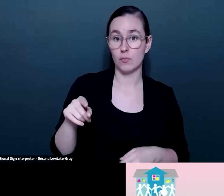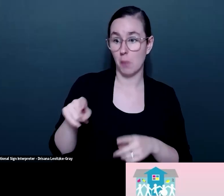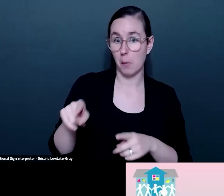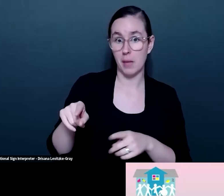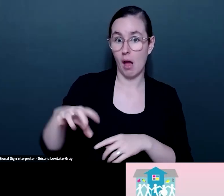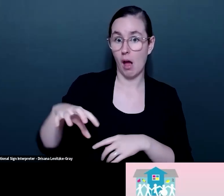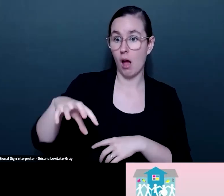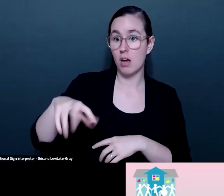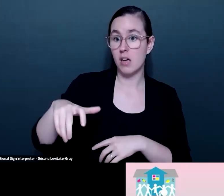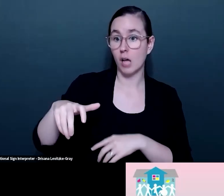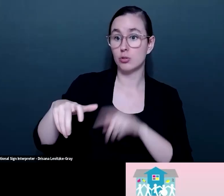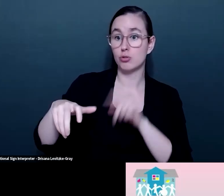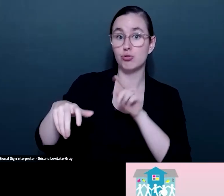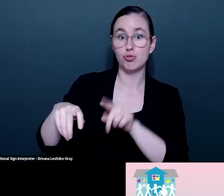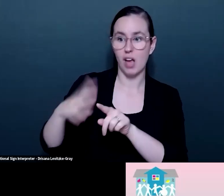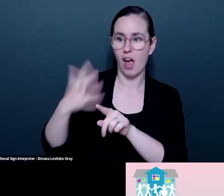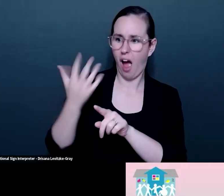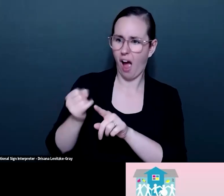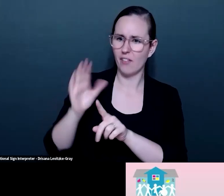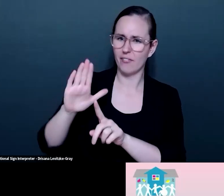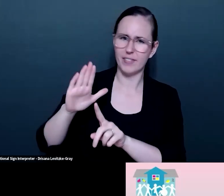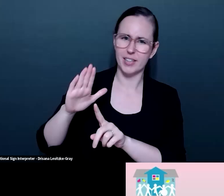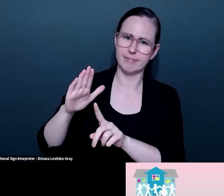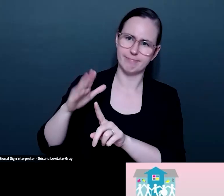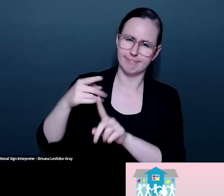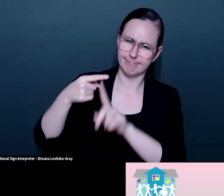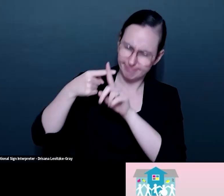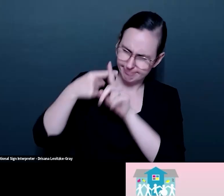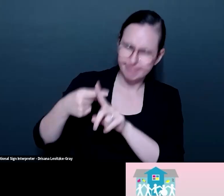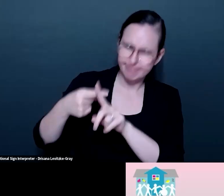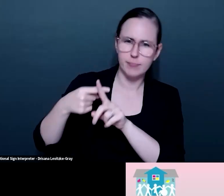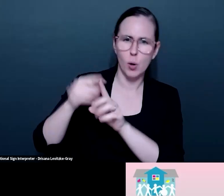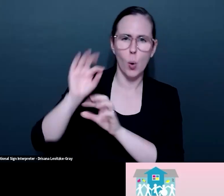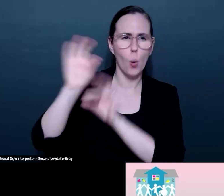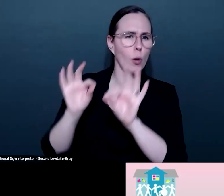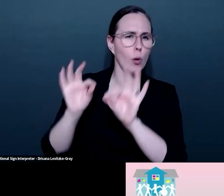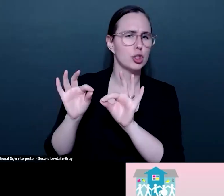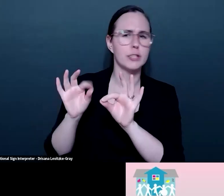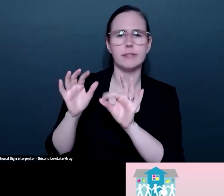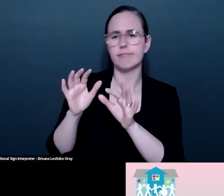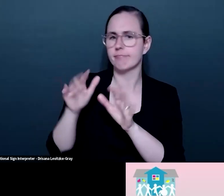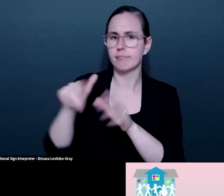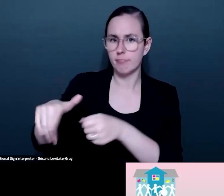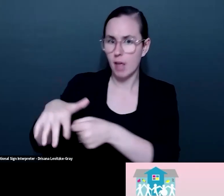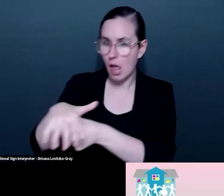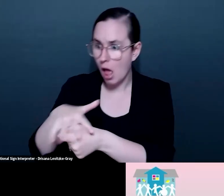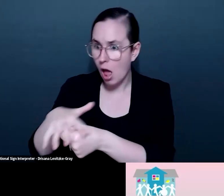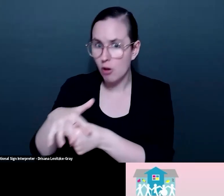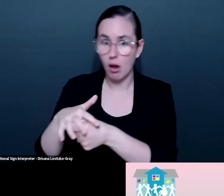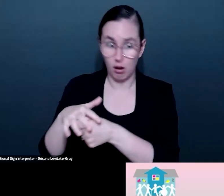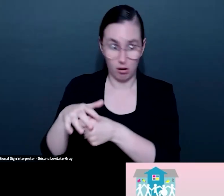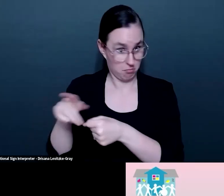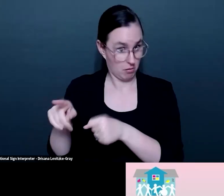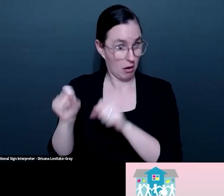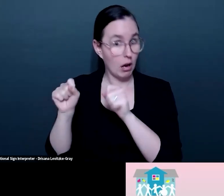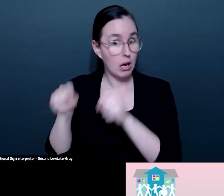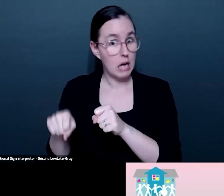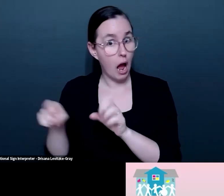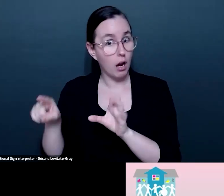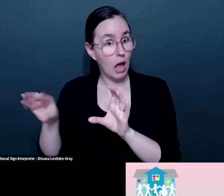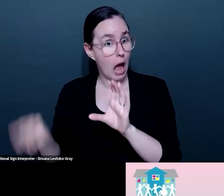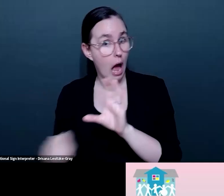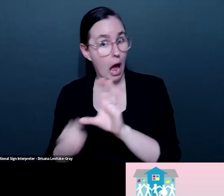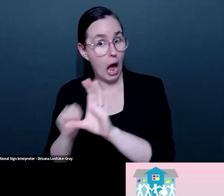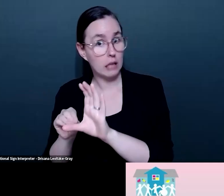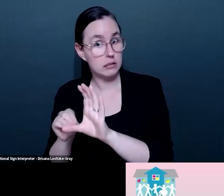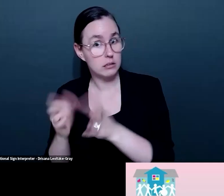questions spécifiques des questions d'intérêt qui peuvent être inclus, qui peuvent être prises en considération. Alors,